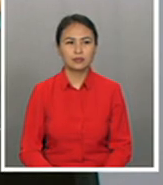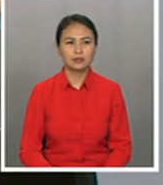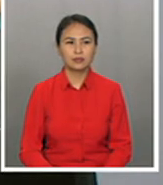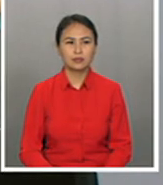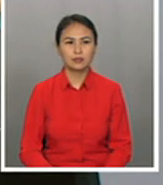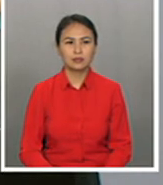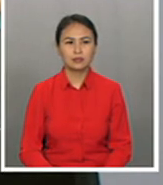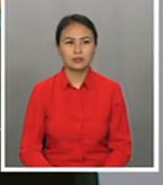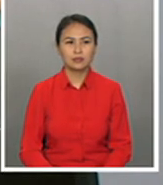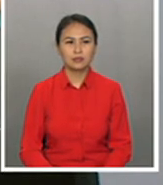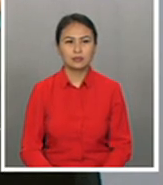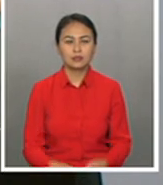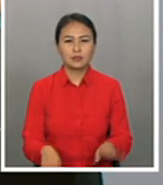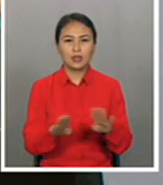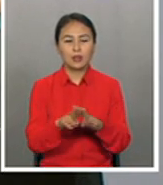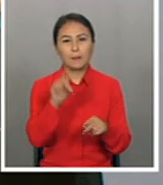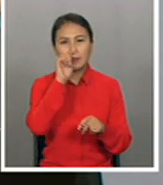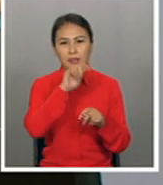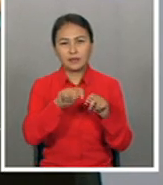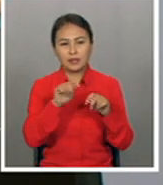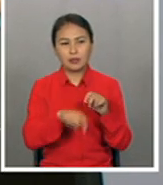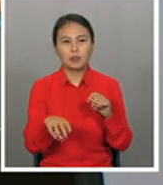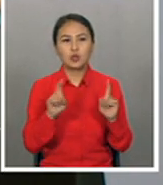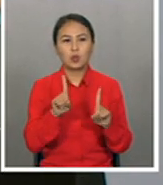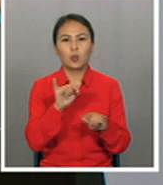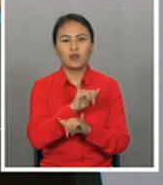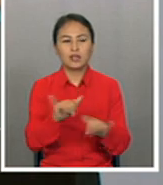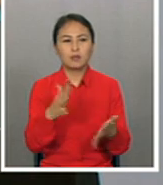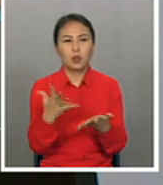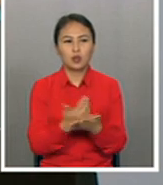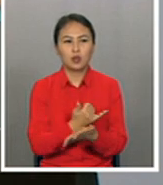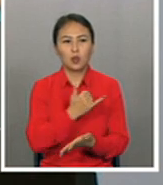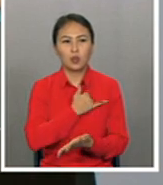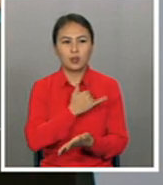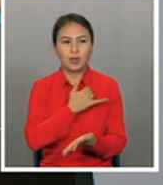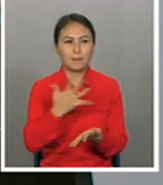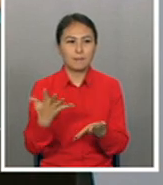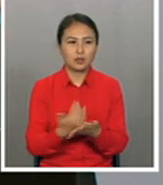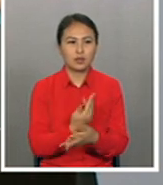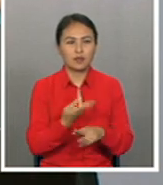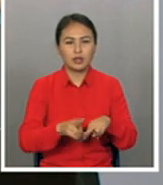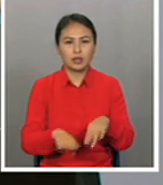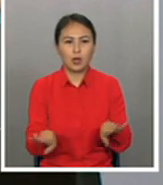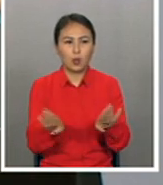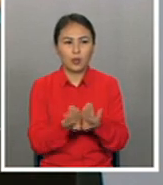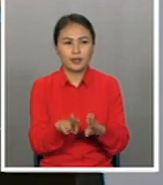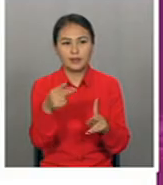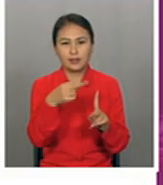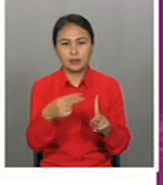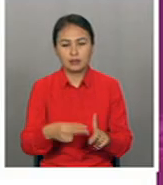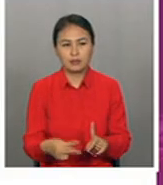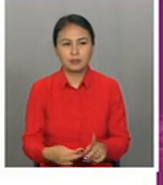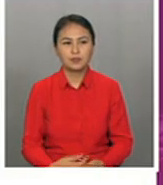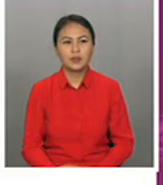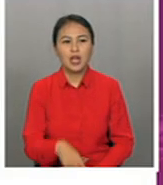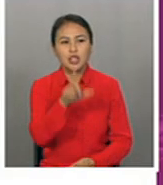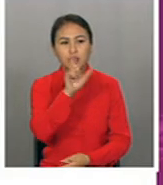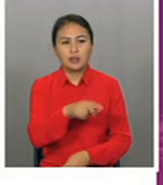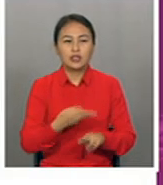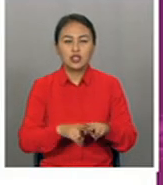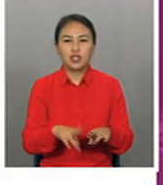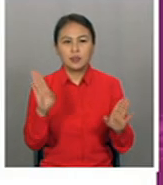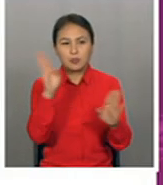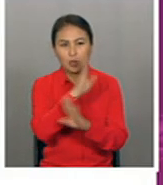Давайте проверим, что у вас получилось. У меня получился вот такой текст. Человек –